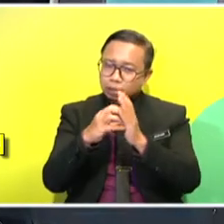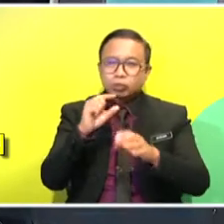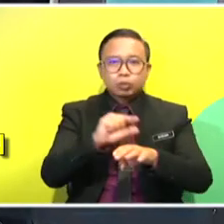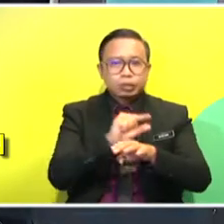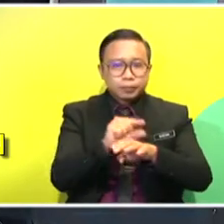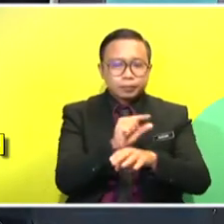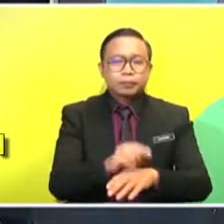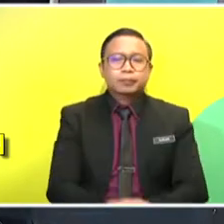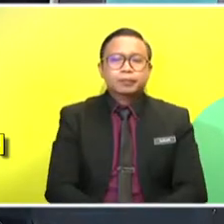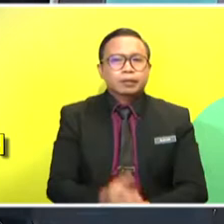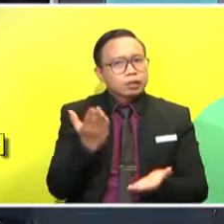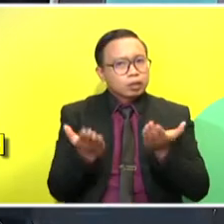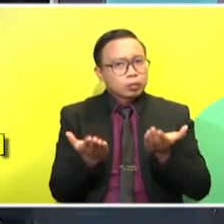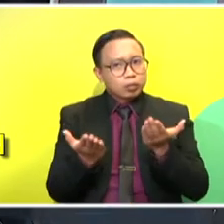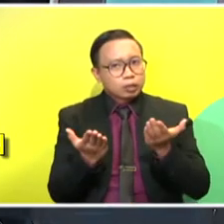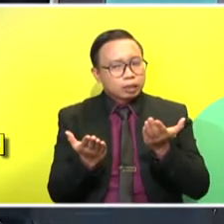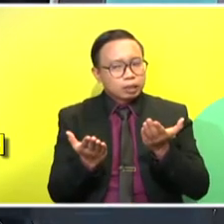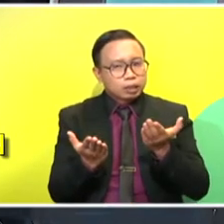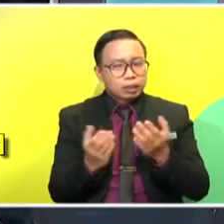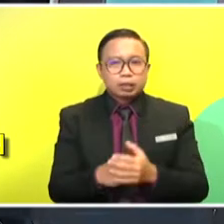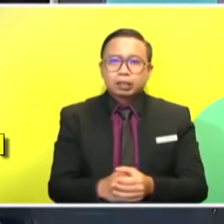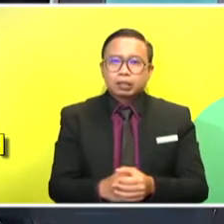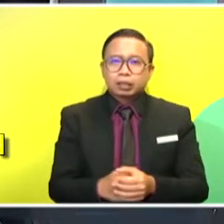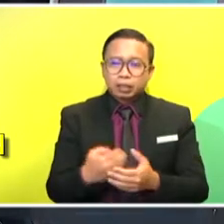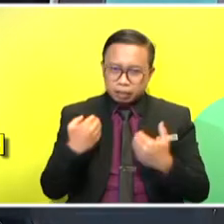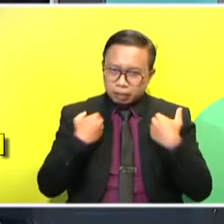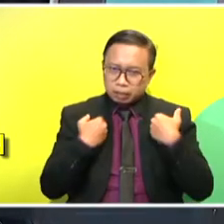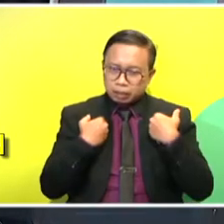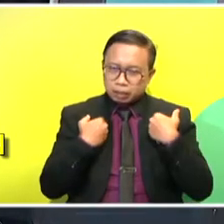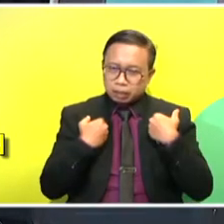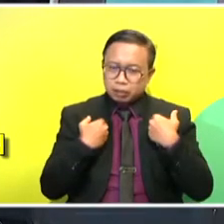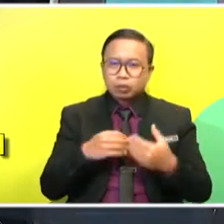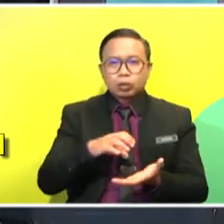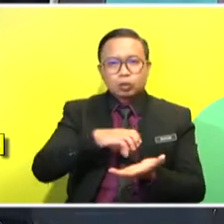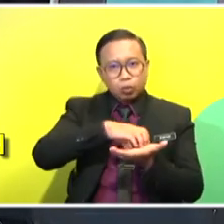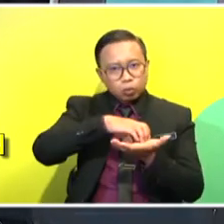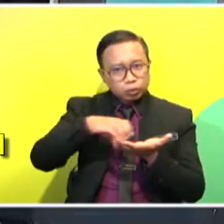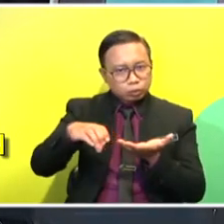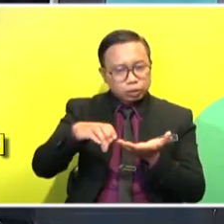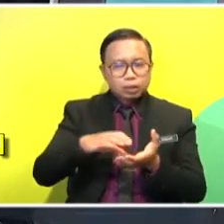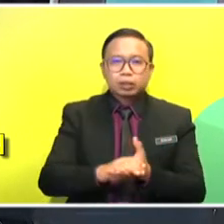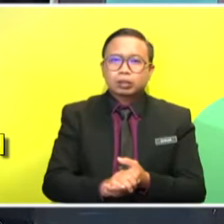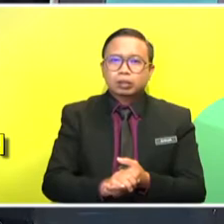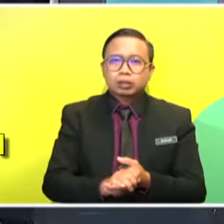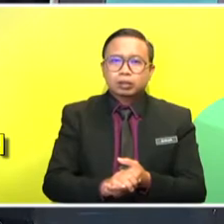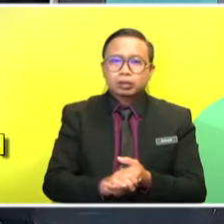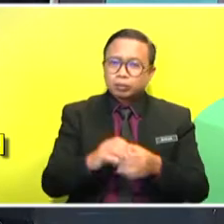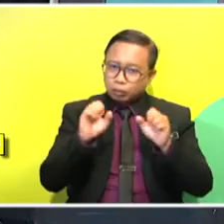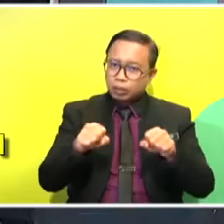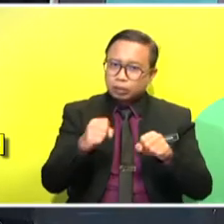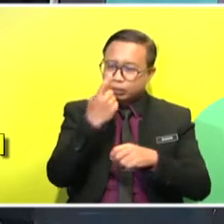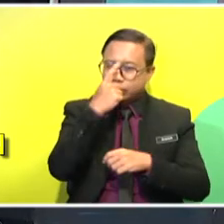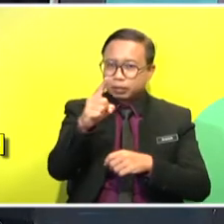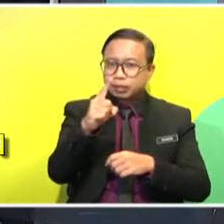Ya. Kemungkinan besar arus-arus itu mungkin ada yang terbocor. Jadi mungkin akan kesan kepada murid.